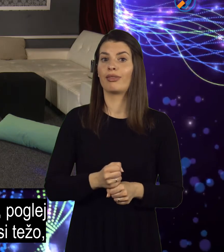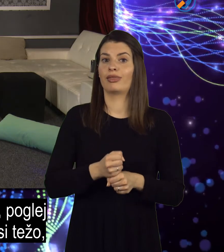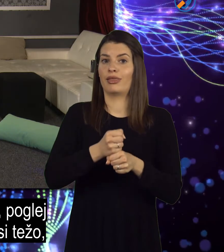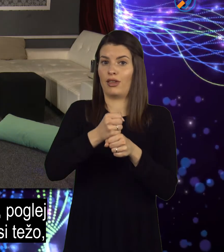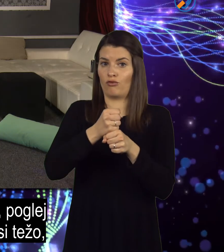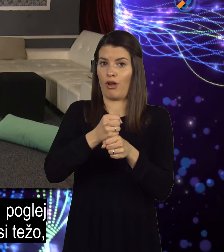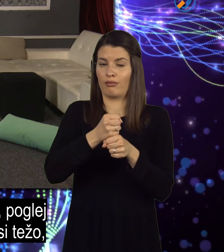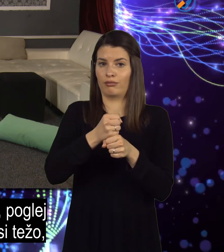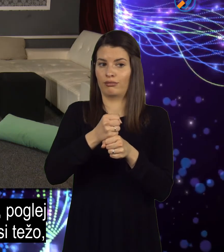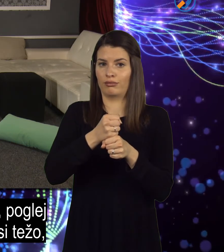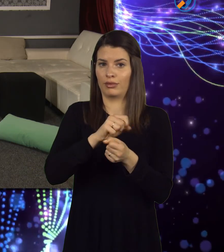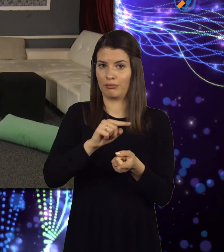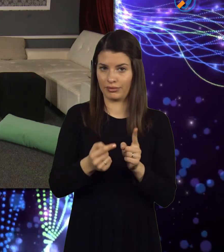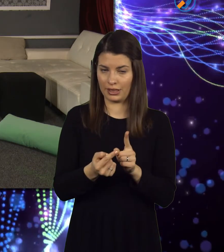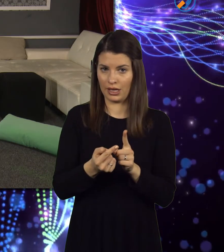Prenesi težo,